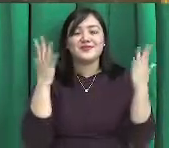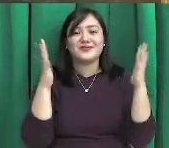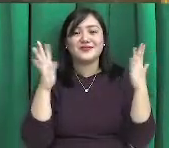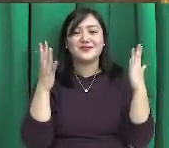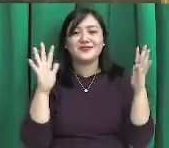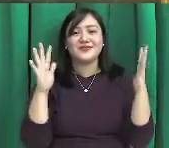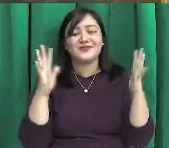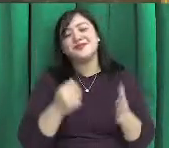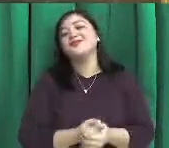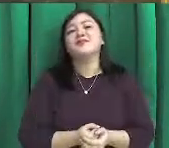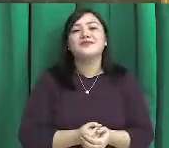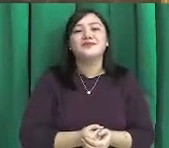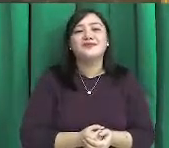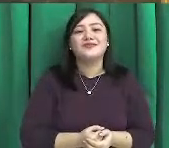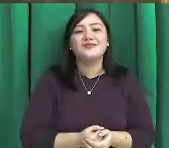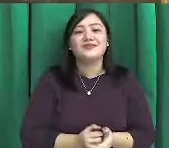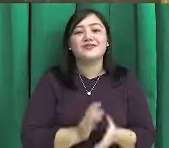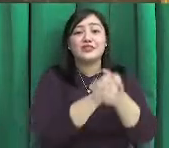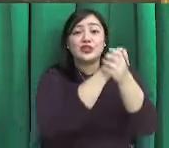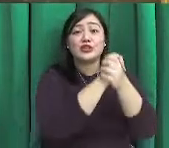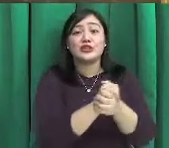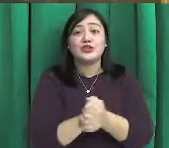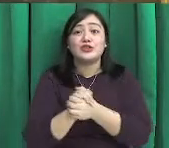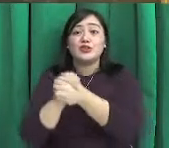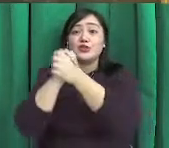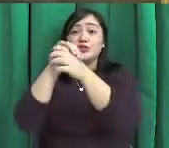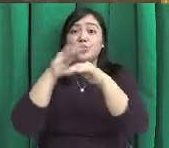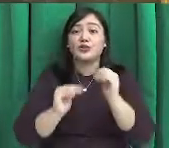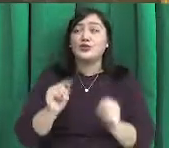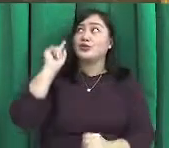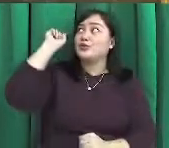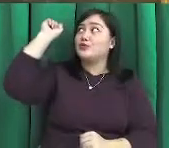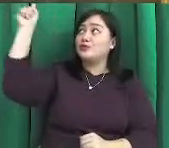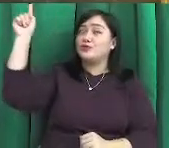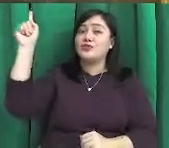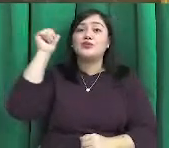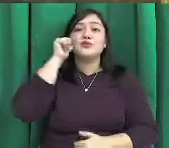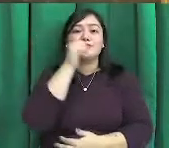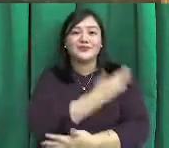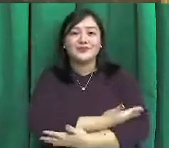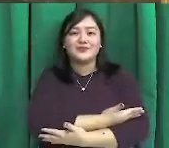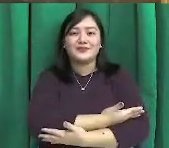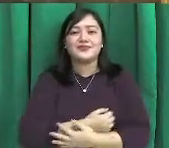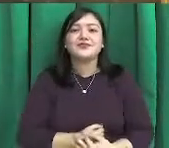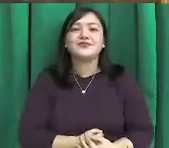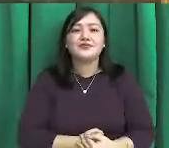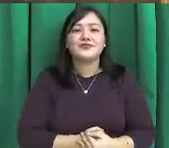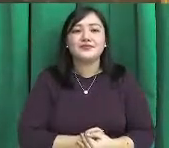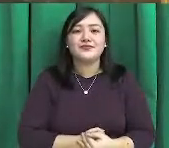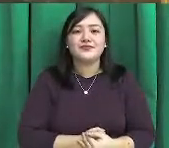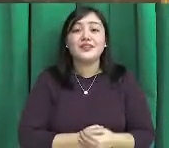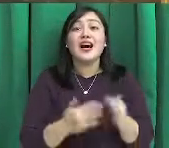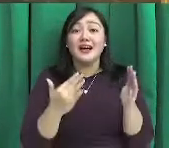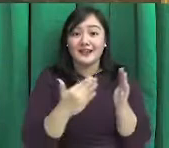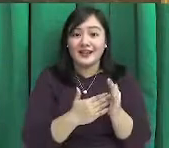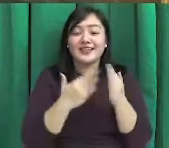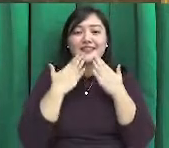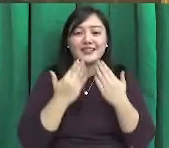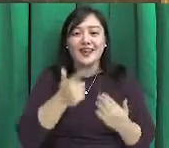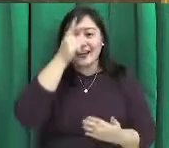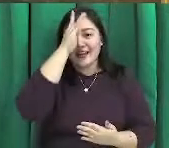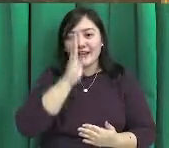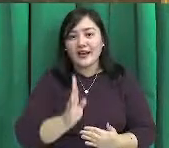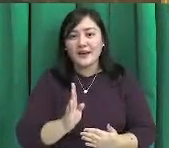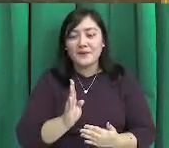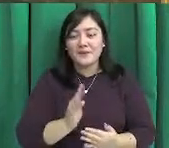congratulations. Amen. And mga kapatid, ay tayo nagpapasalamat muli na kasama po natin muli ngayon ang ating guest po